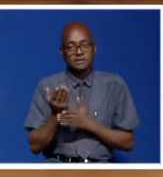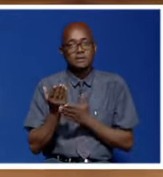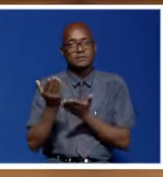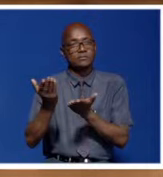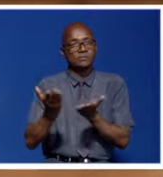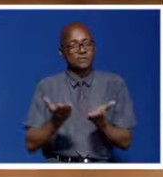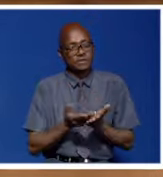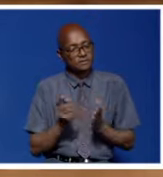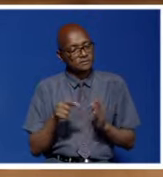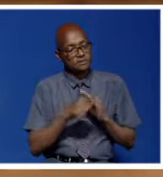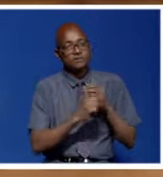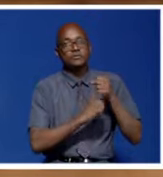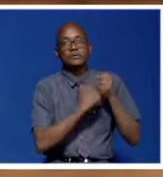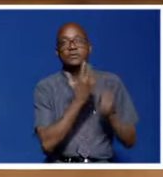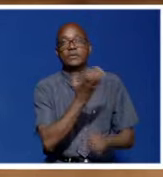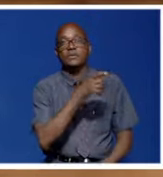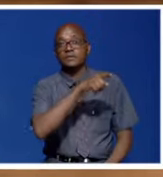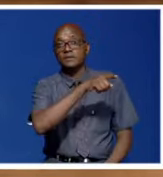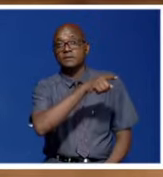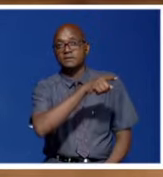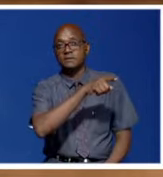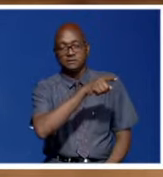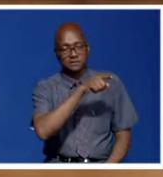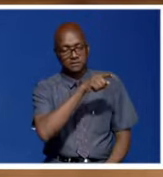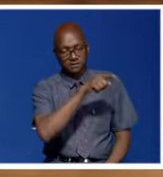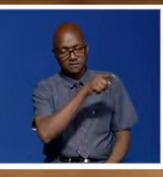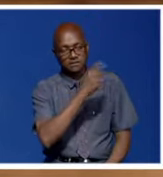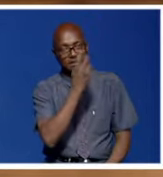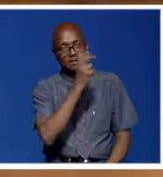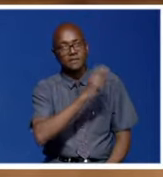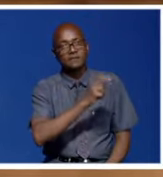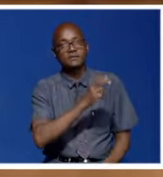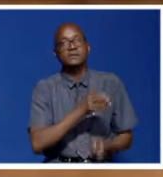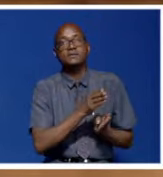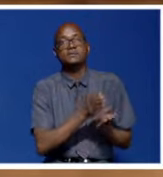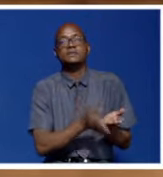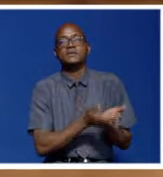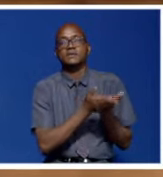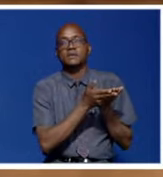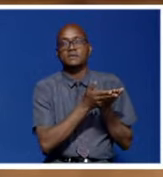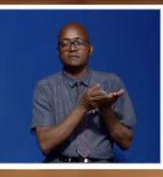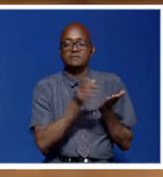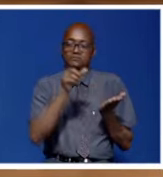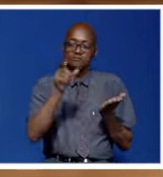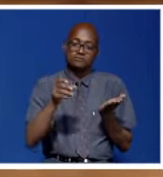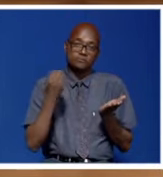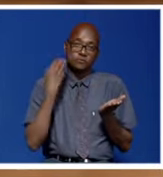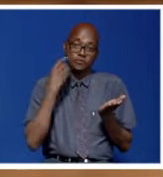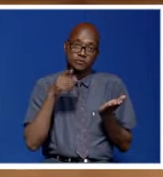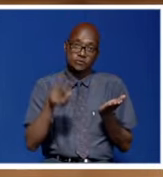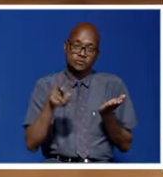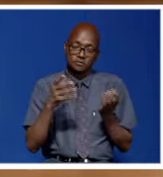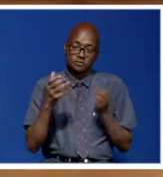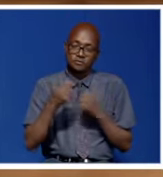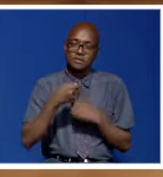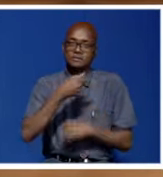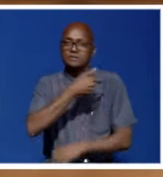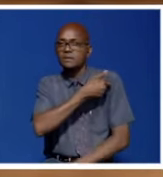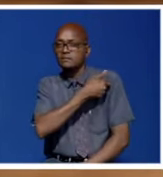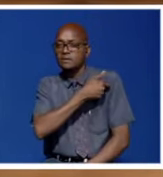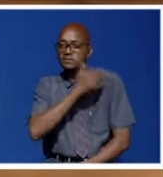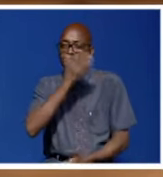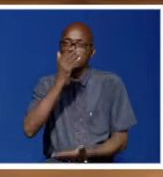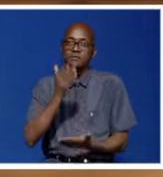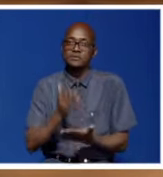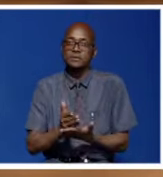jamii. Sasa ustawi wa jamii watatafuta namna ya kumsaidia yule mgonjwa ili apate matibabu stahiki, apate